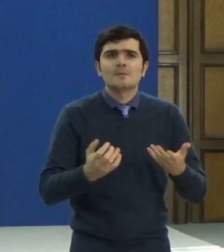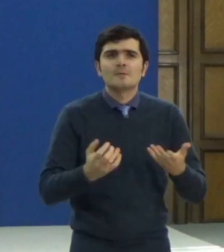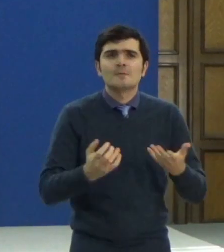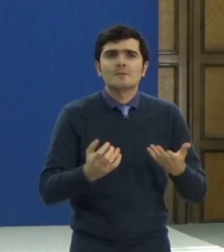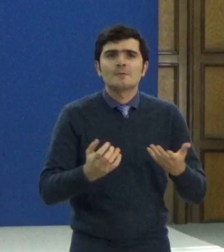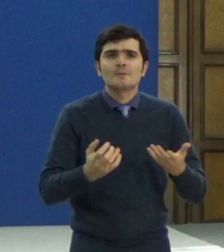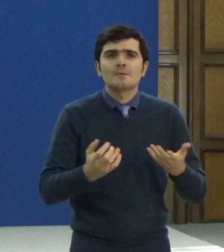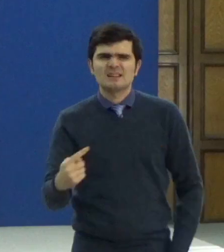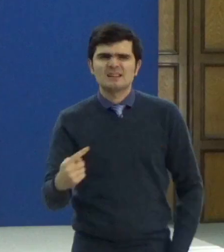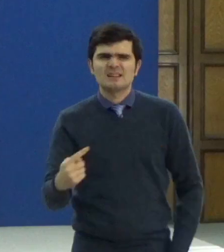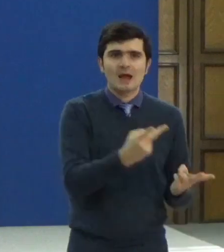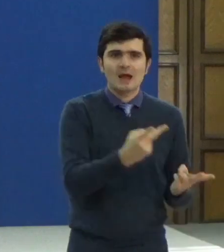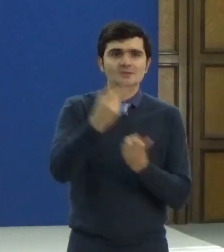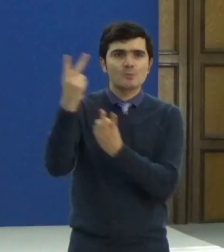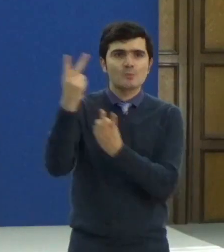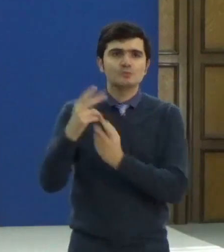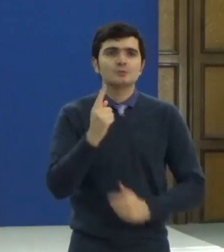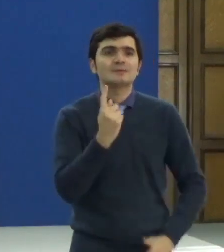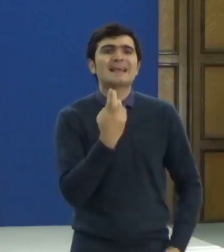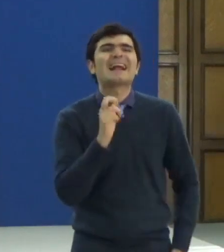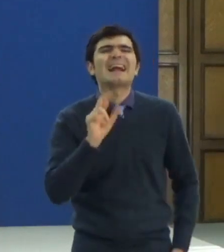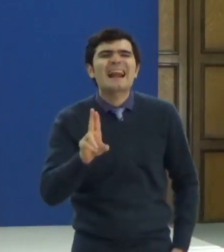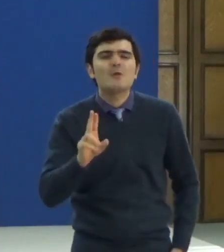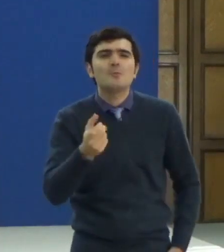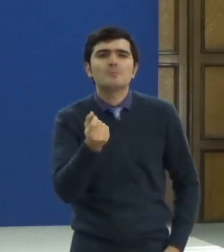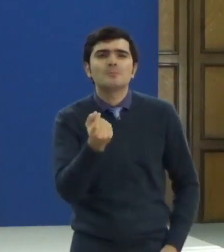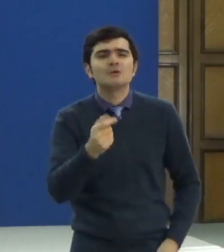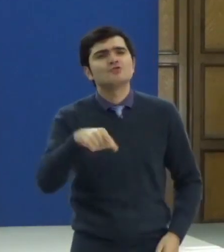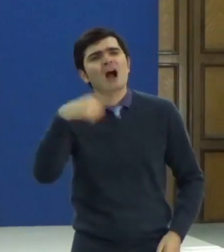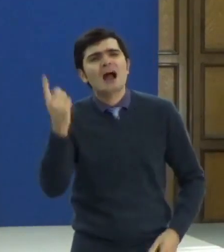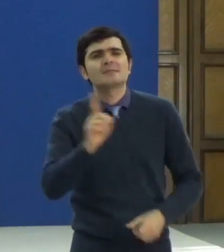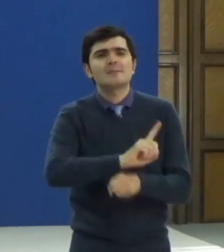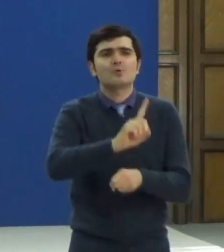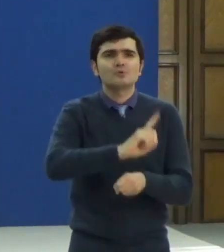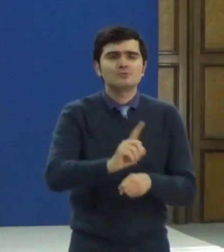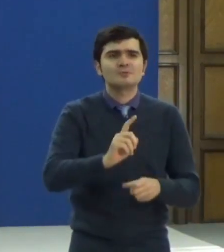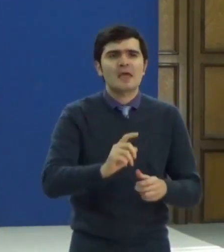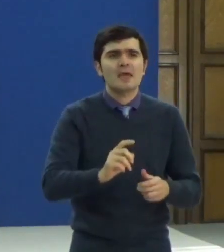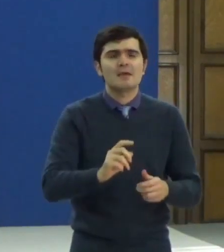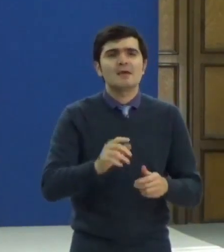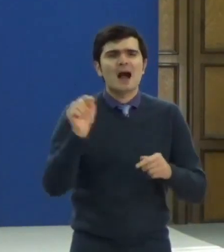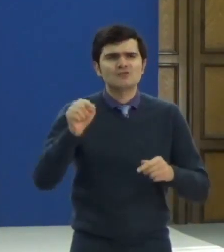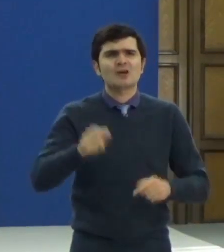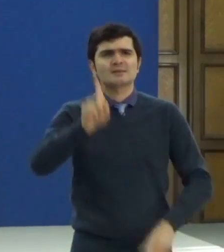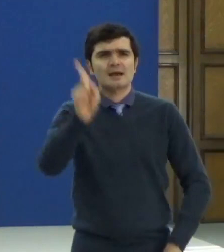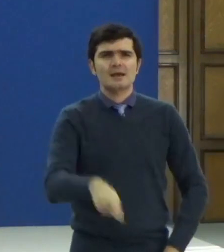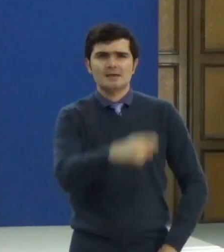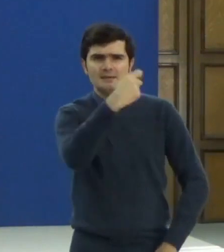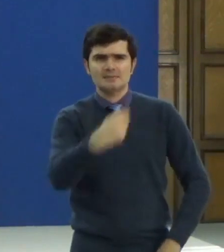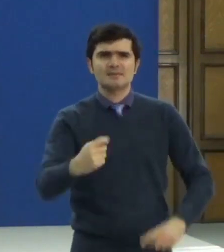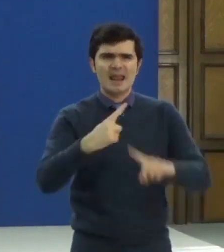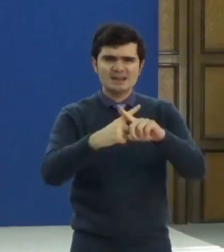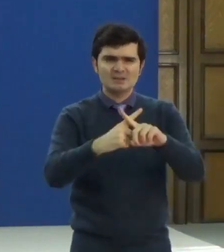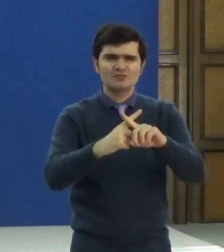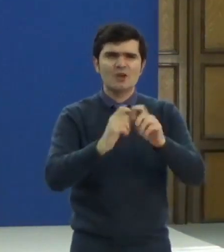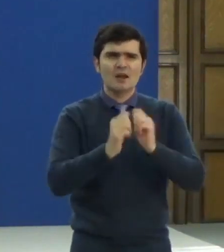interzicerea exportului de grâu și altor produse derivate, interzicere care a fost